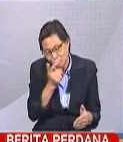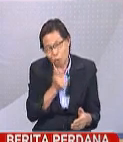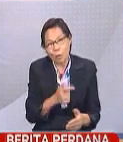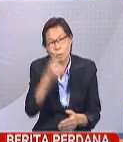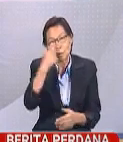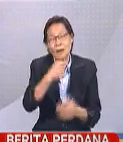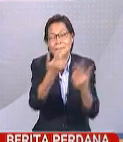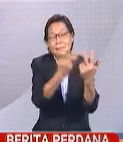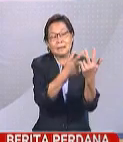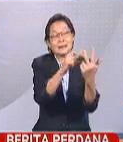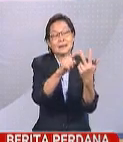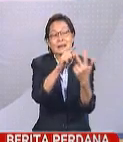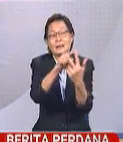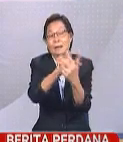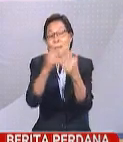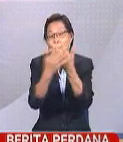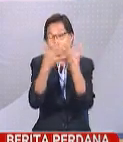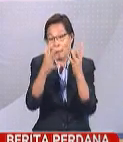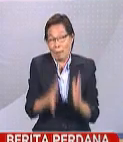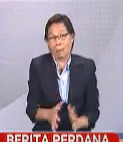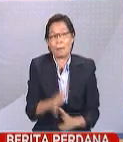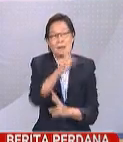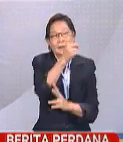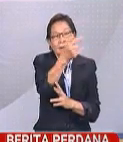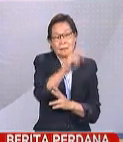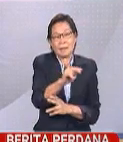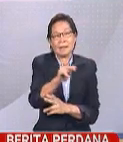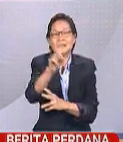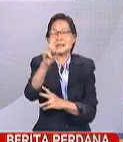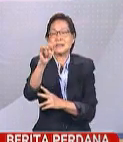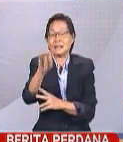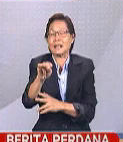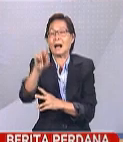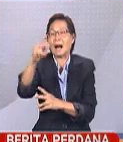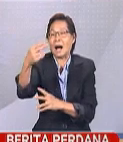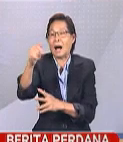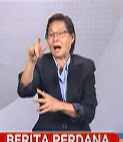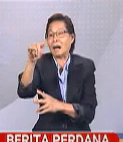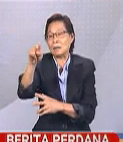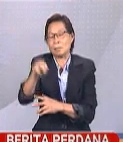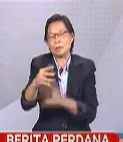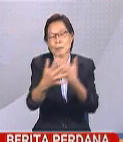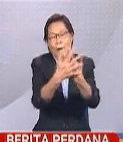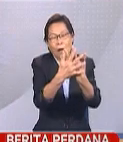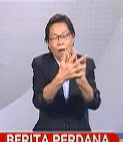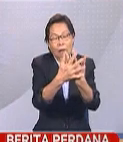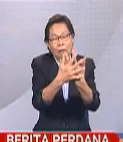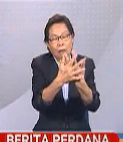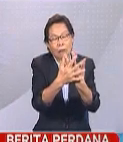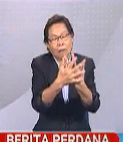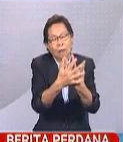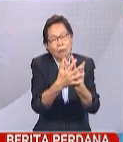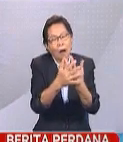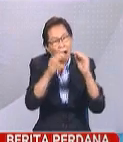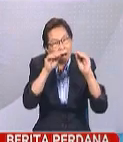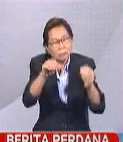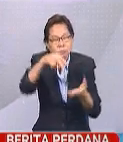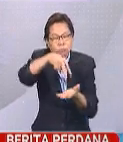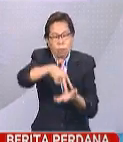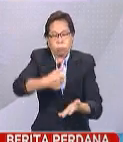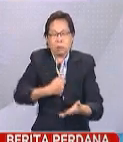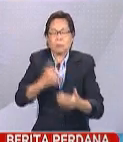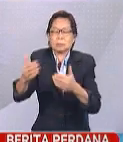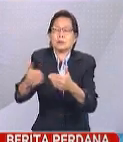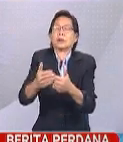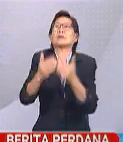Bagi tiga lagi banduan dikenali Man, Din dan Halimi, penjara benar-benar mengajar mereka berdikari dan mendekati